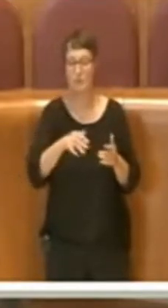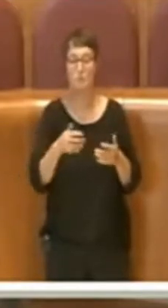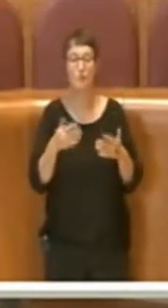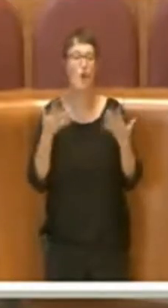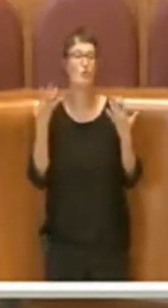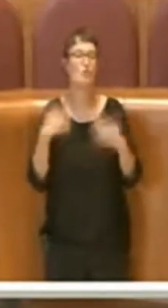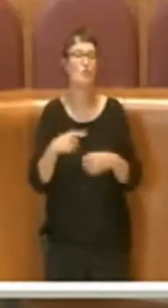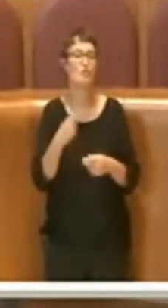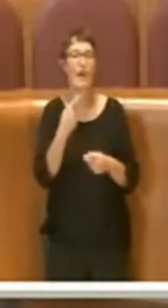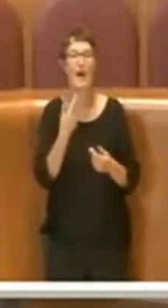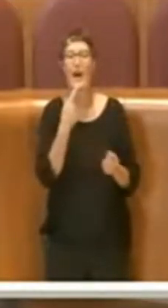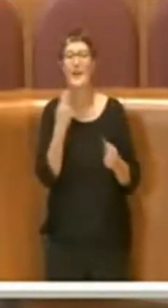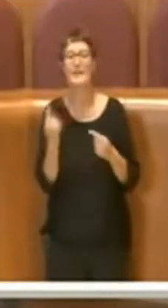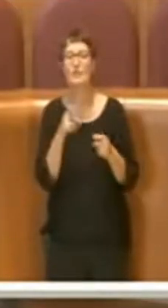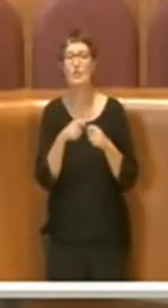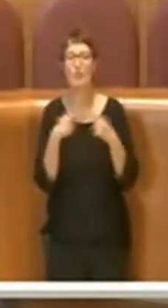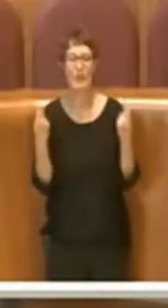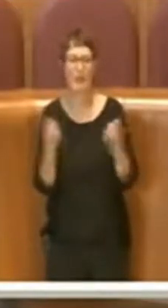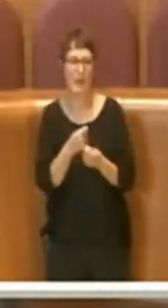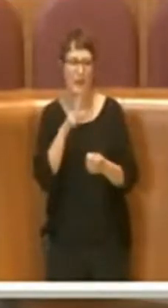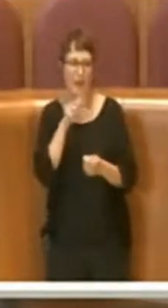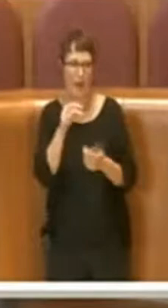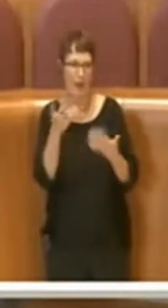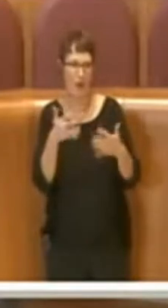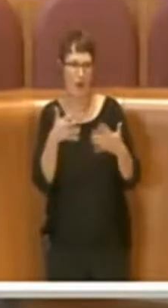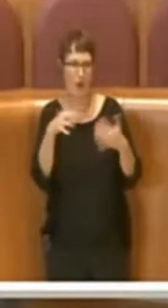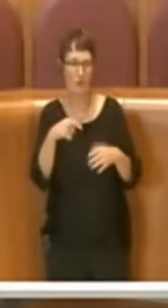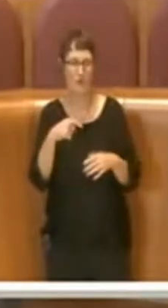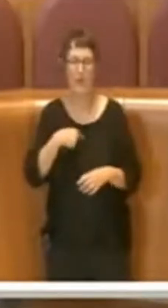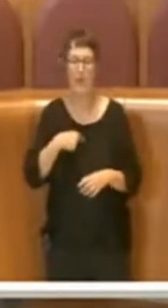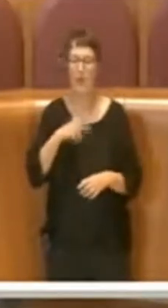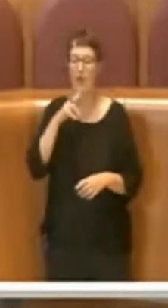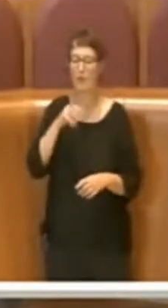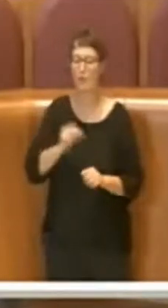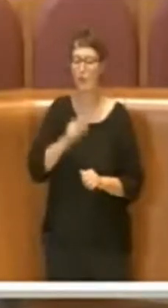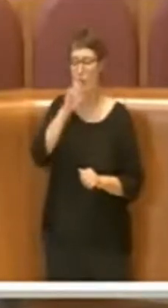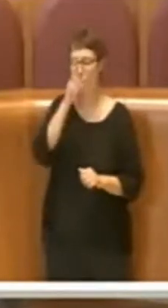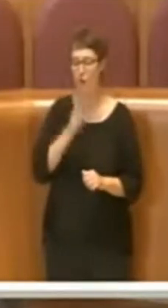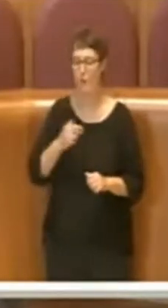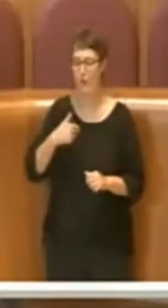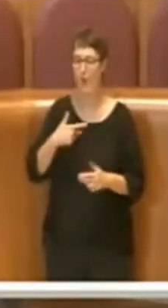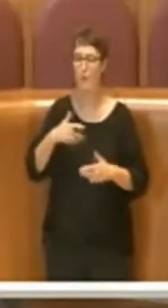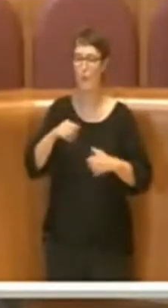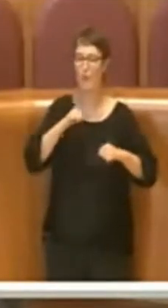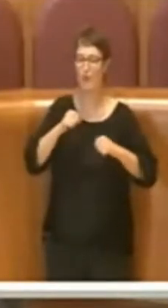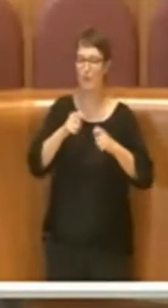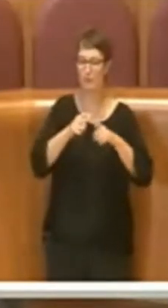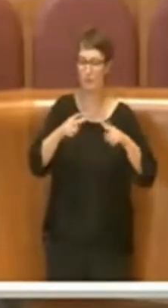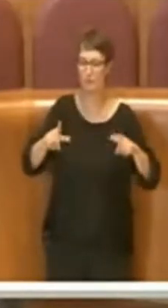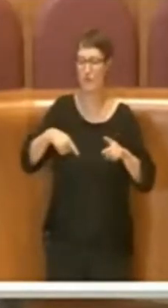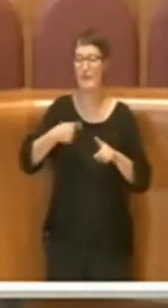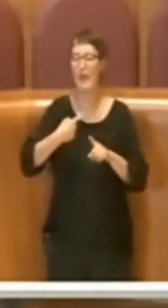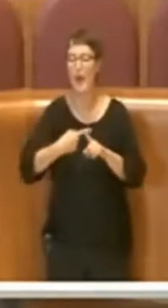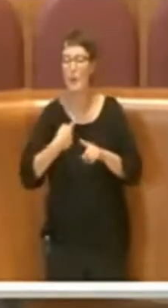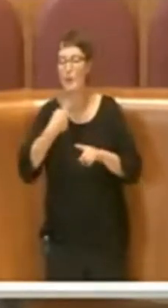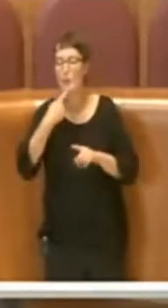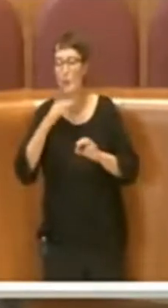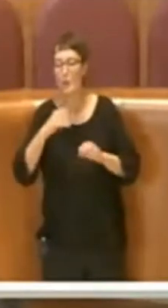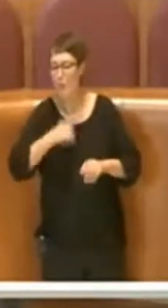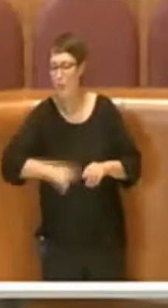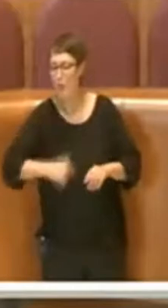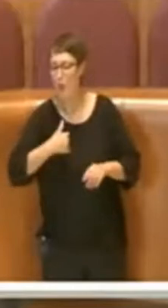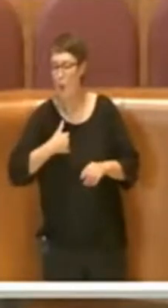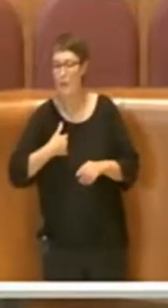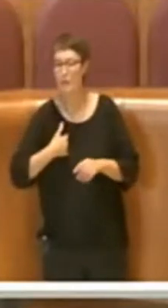generale, parlo sia da amministratore della città che da utente del trasporto pubblico, consapevoli che siamo ancora lontani